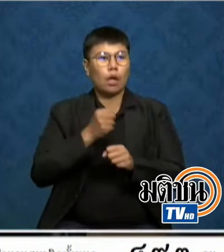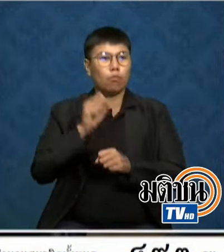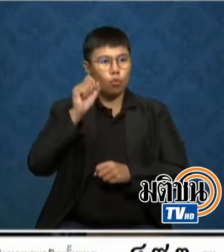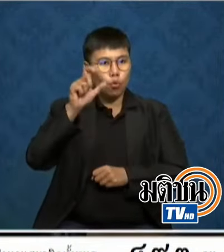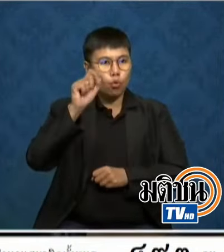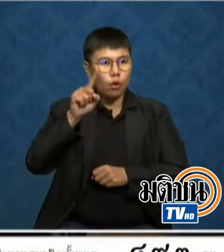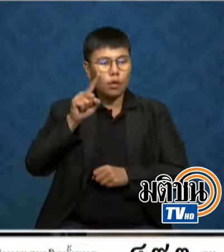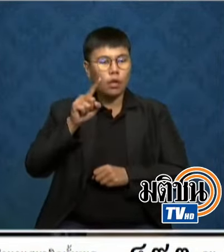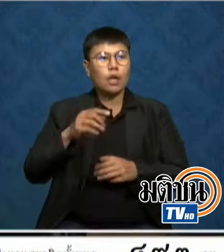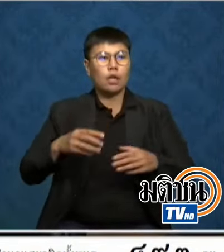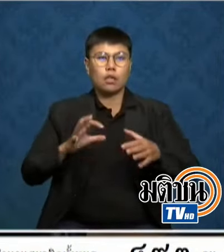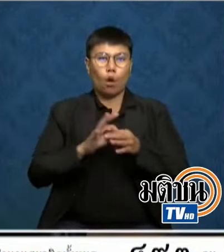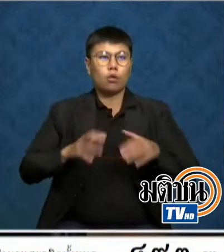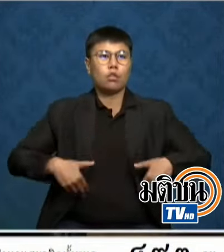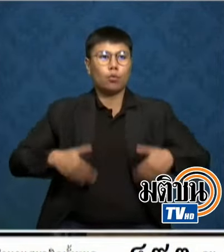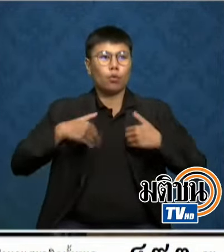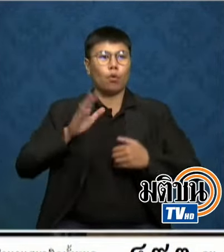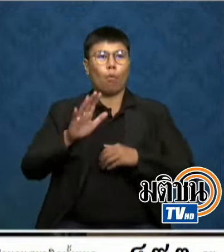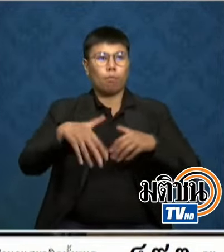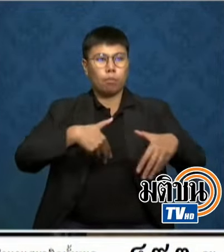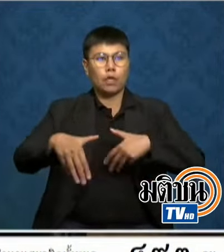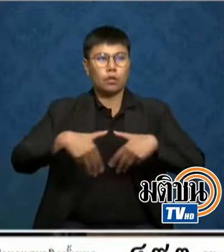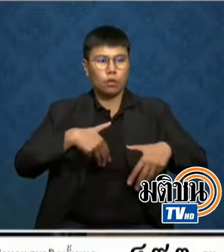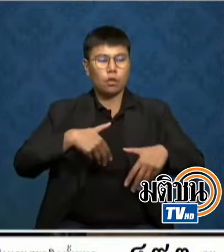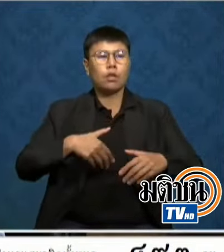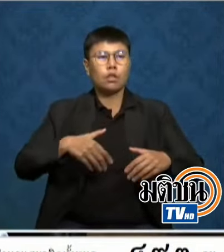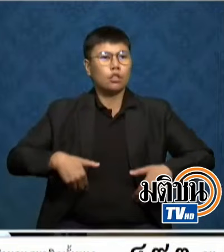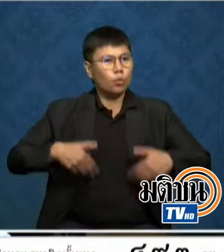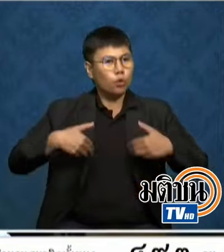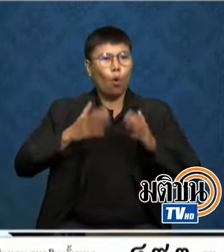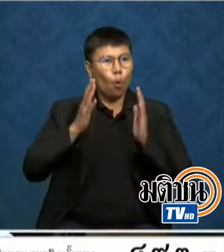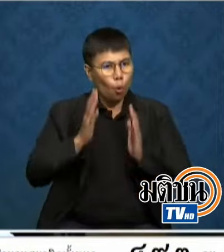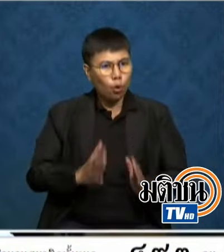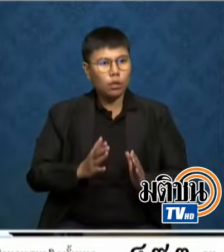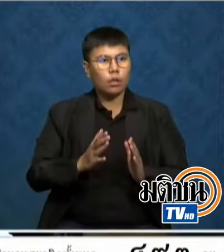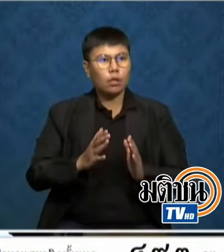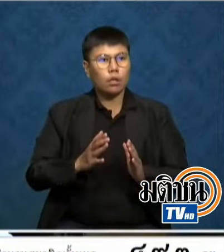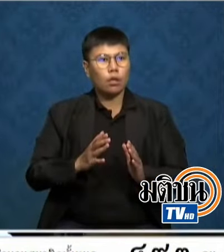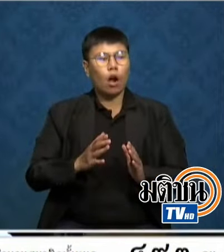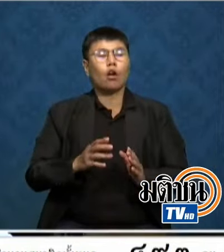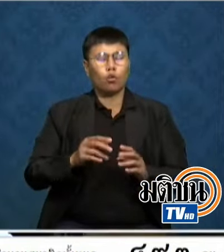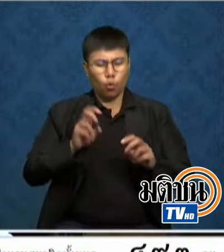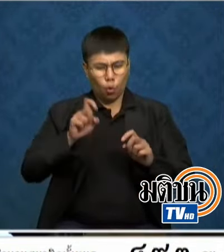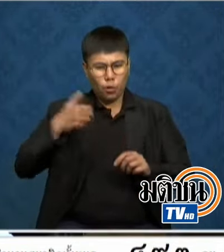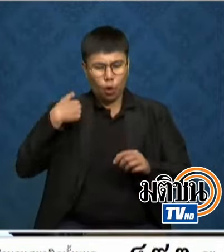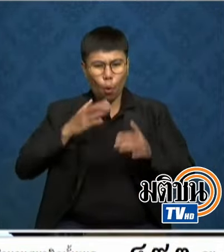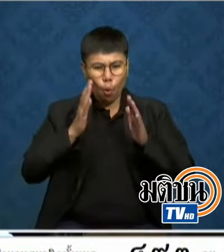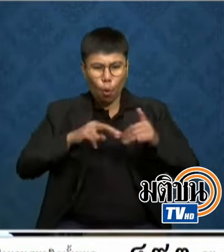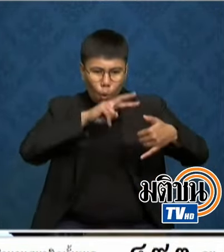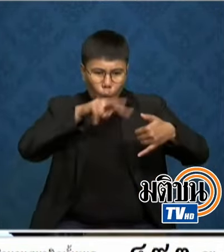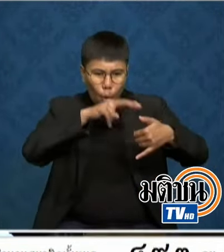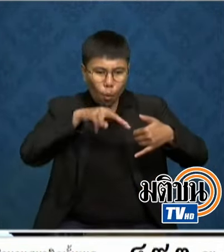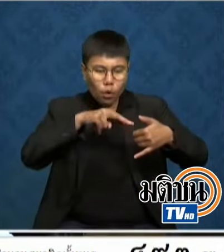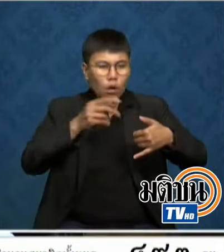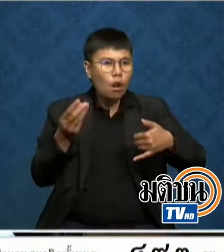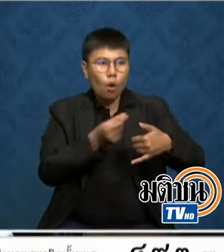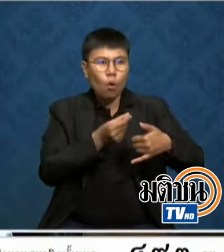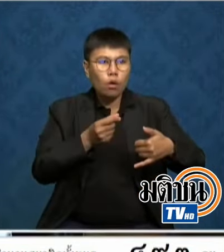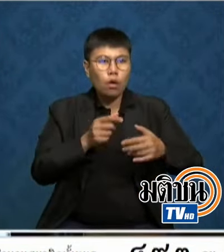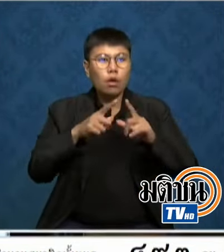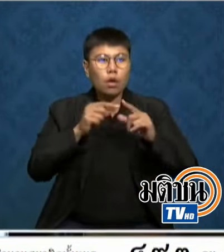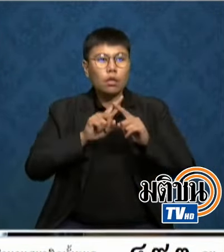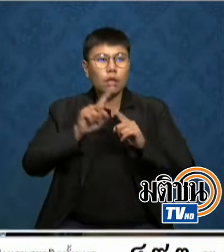ป็นเกี่ยวกับชีวิตของพี่น้องประชาชนเป็นเกี่ยวกับชีวิตของคนที่จำเป็นจะต้องได้รับความคุ้มครองโดยเร็วเรื่องแรกครับท่านประธานครับจะเป็นเรื่